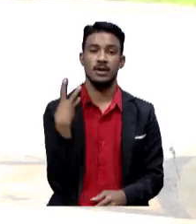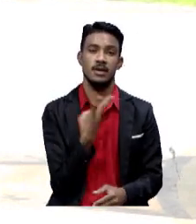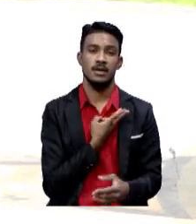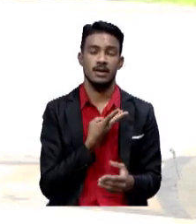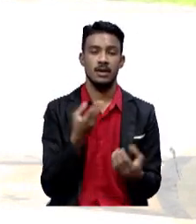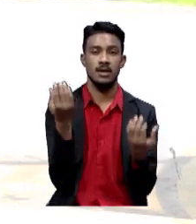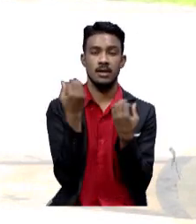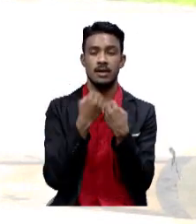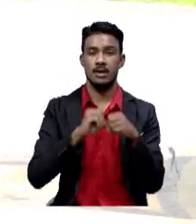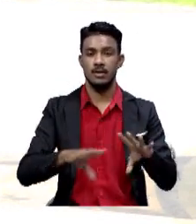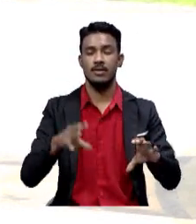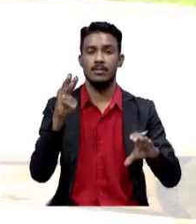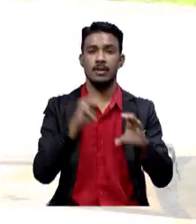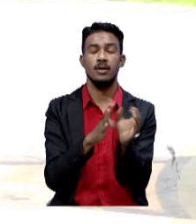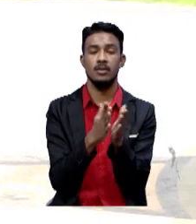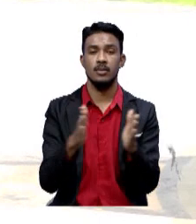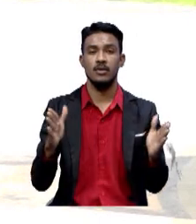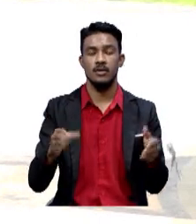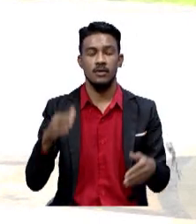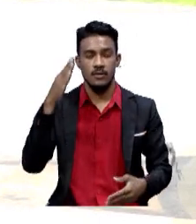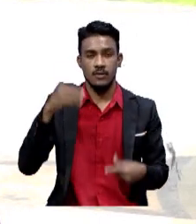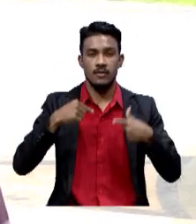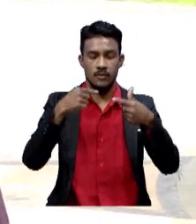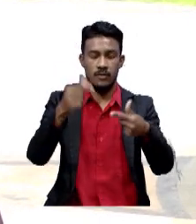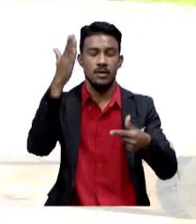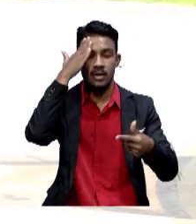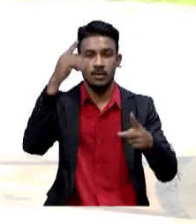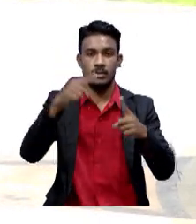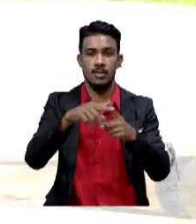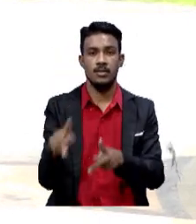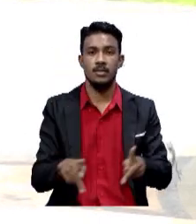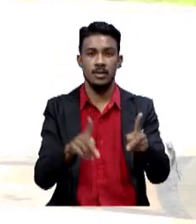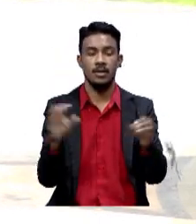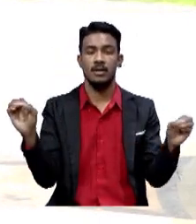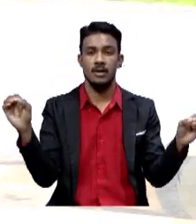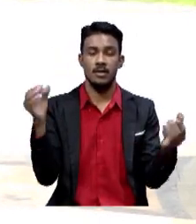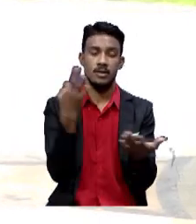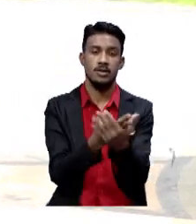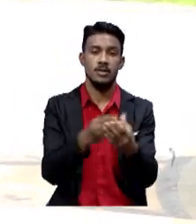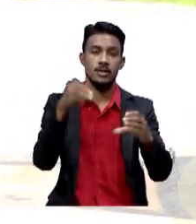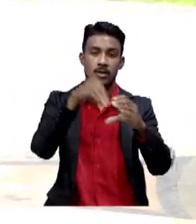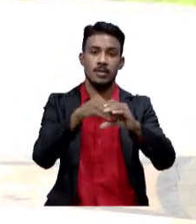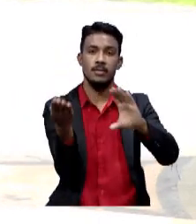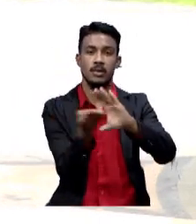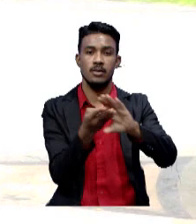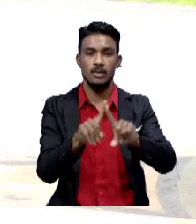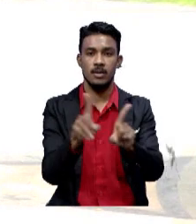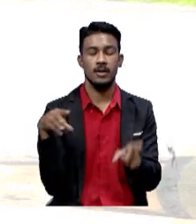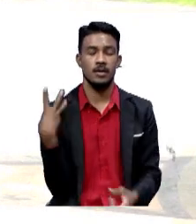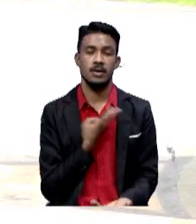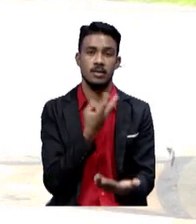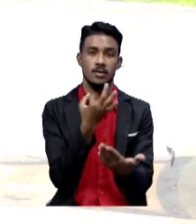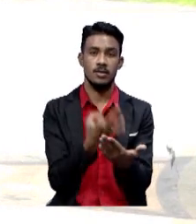am fuaten apa pulih kata kita ni fundu petrolifirus ni laos ride itu banku. Ita ni fundu petrolifirus ni investe